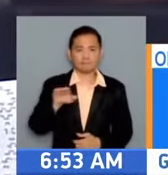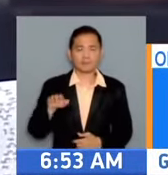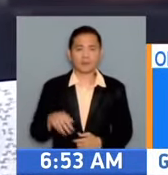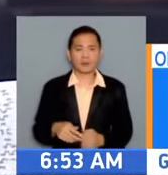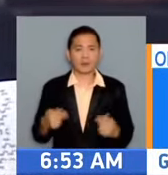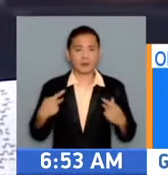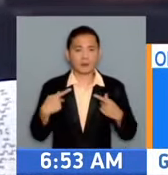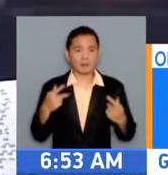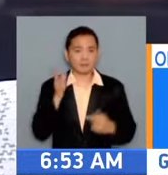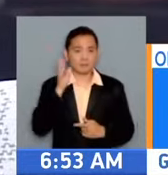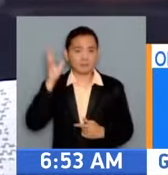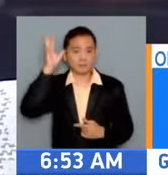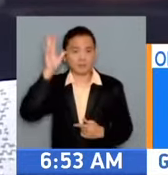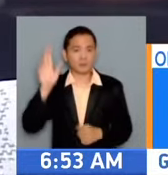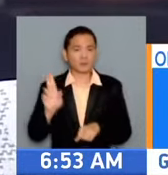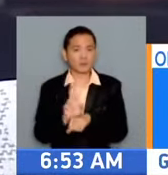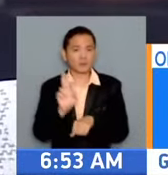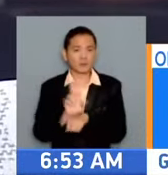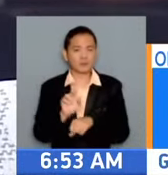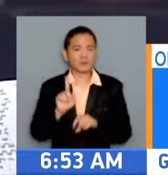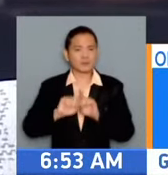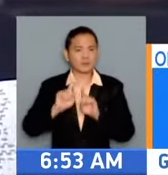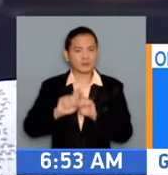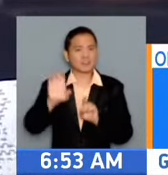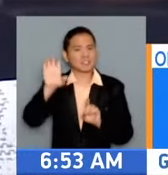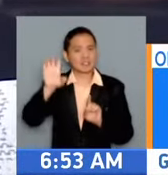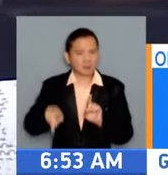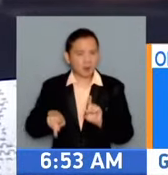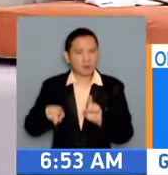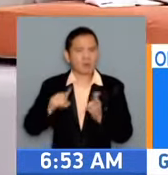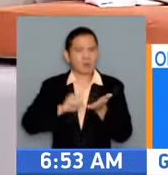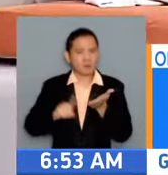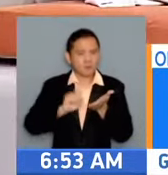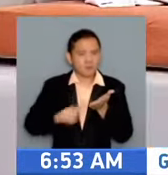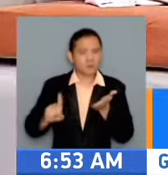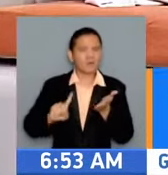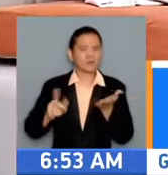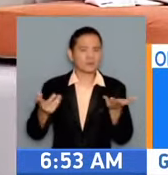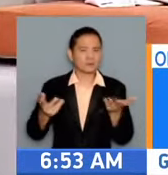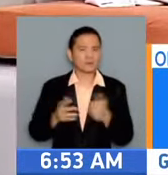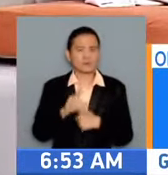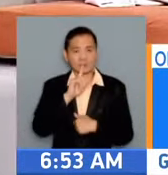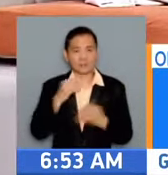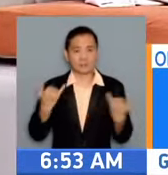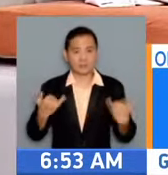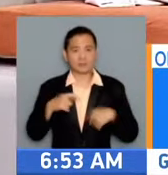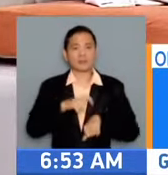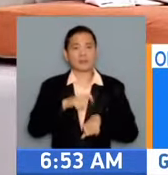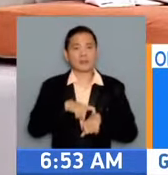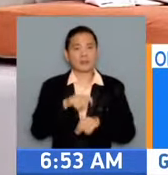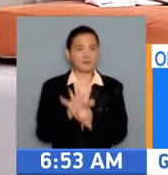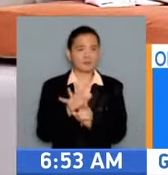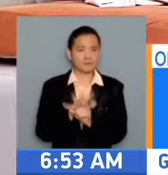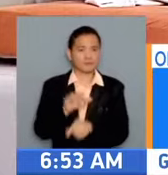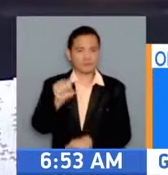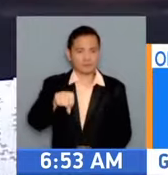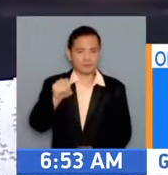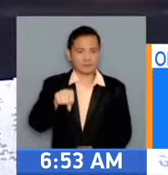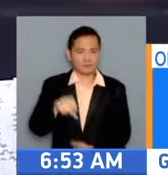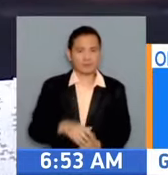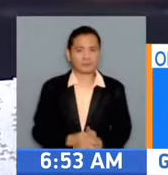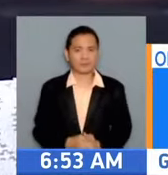ng mga mobile phones at hindi na po natin yan maiiwasan sa panahon ngayon. So, pero dapat po nating pakatandaan